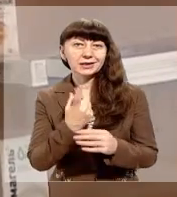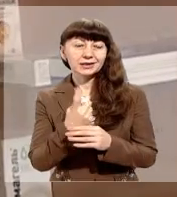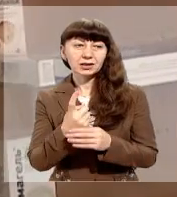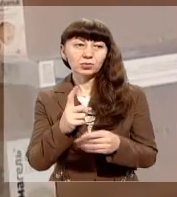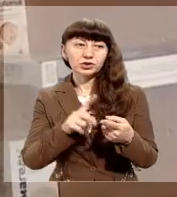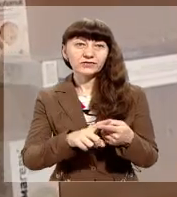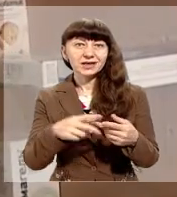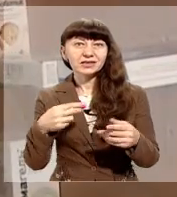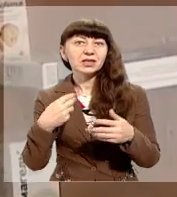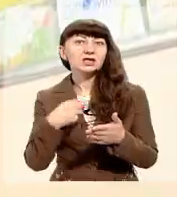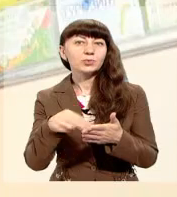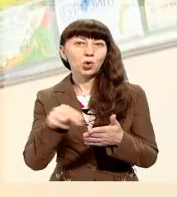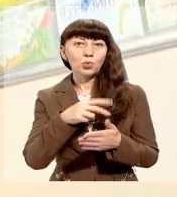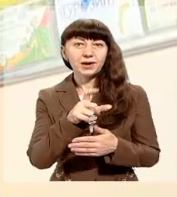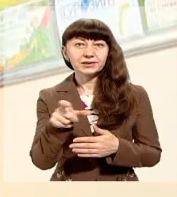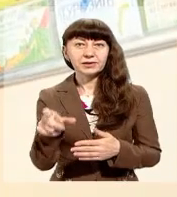покупателях?